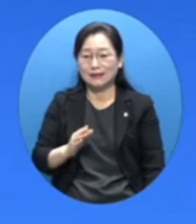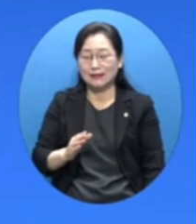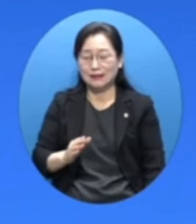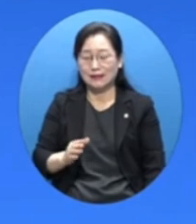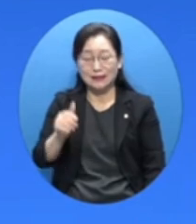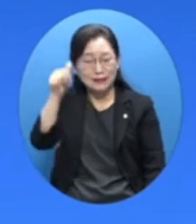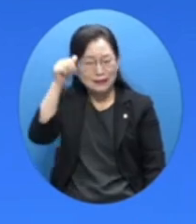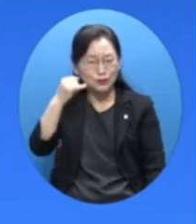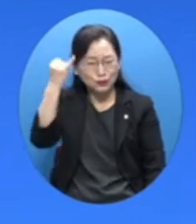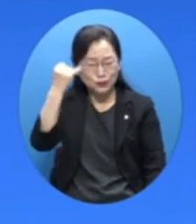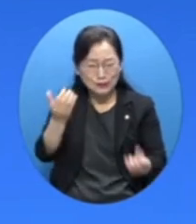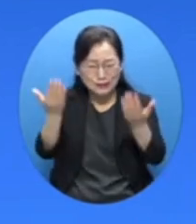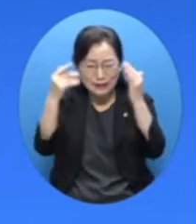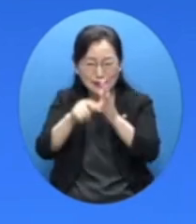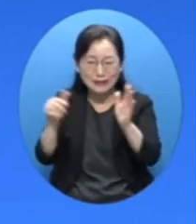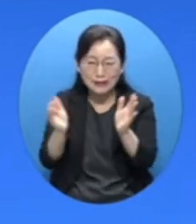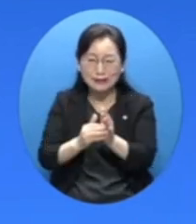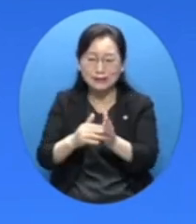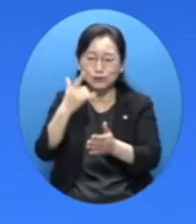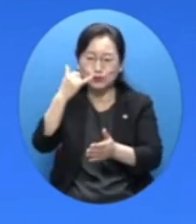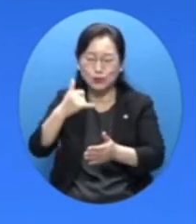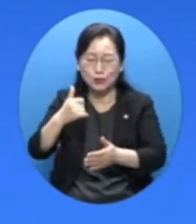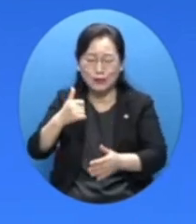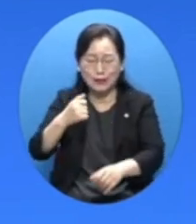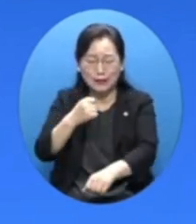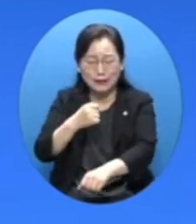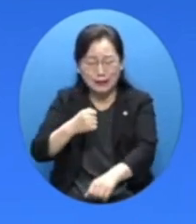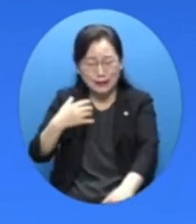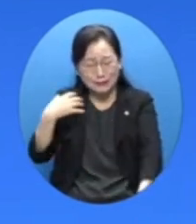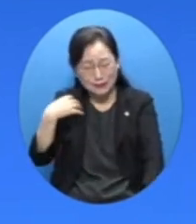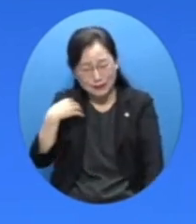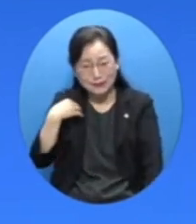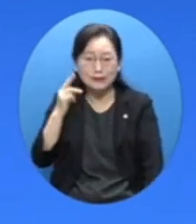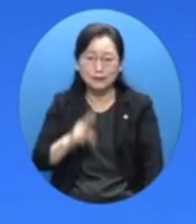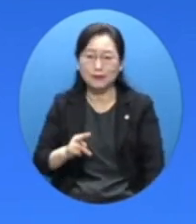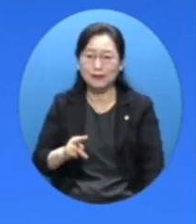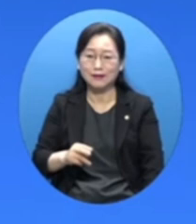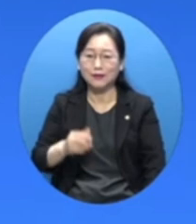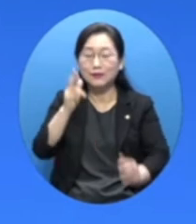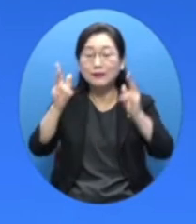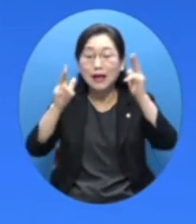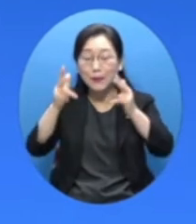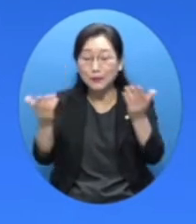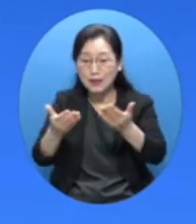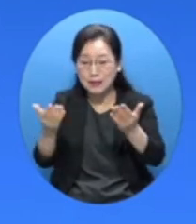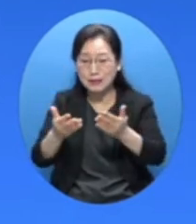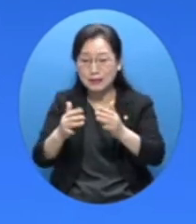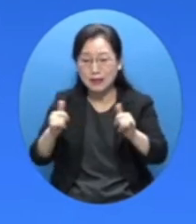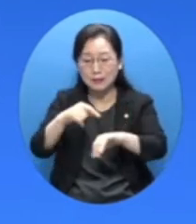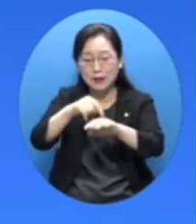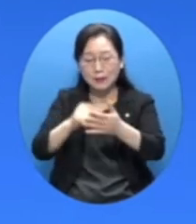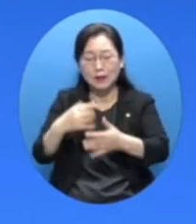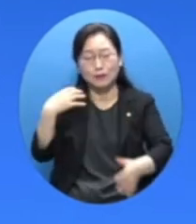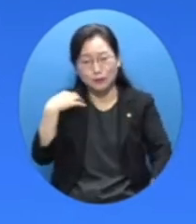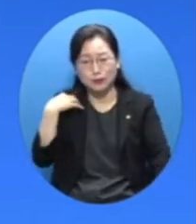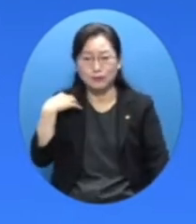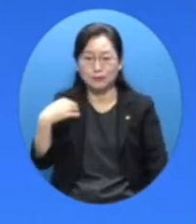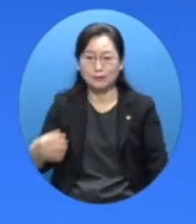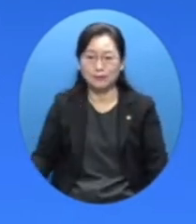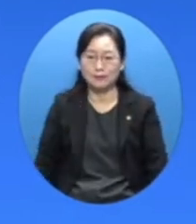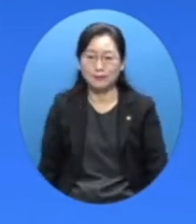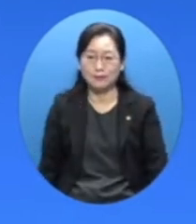지나갈 때까지 부모네 무거운 짐이 되는 것입니다 사업을 하는 사람은 사도의 늘 무거운 짐이 있습니다